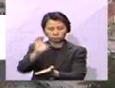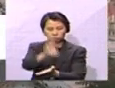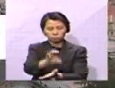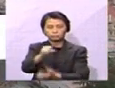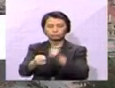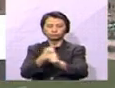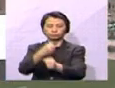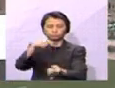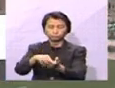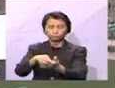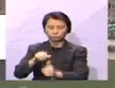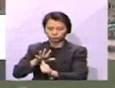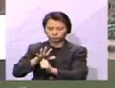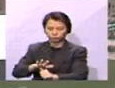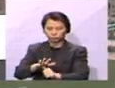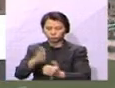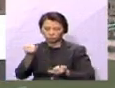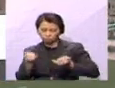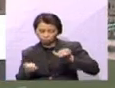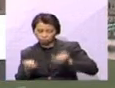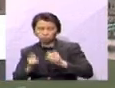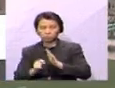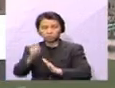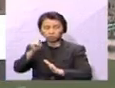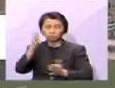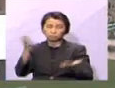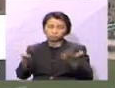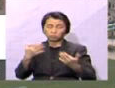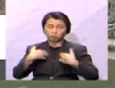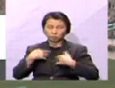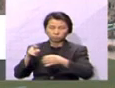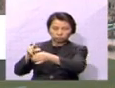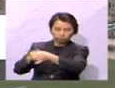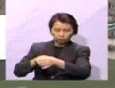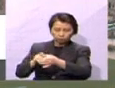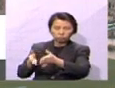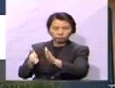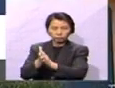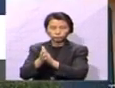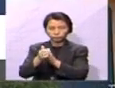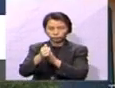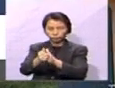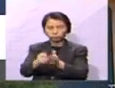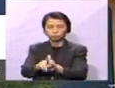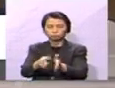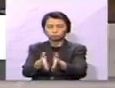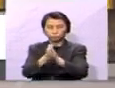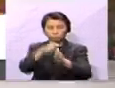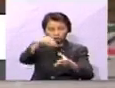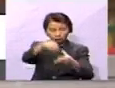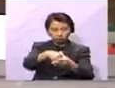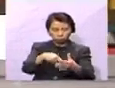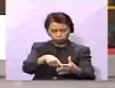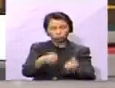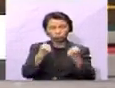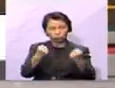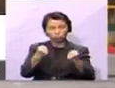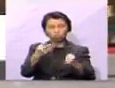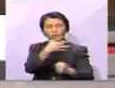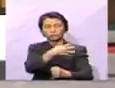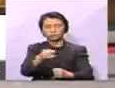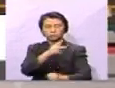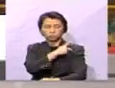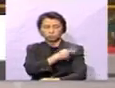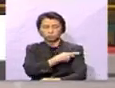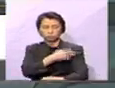ini tekanan inflasi yang lebih tinggi mungkin akan terhasil dengan tarikan permintaan yang dipacu permintaan domestik yang Kukuh Selain itu